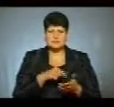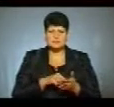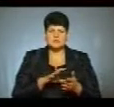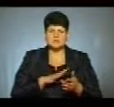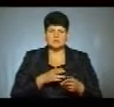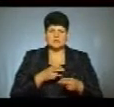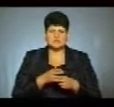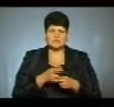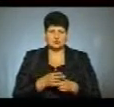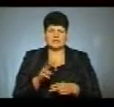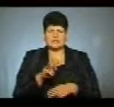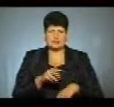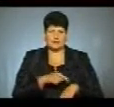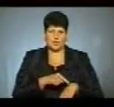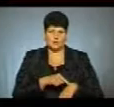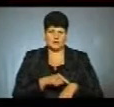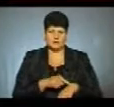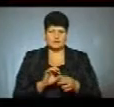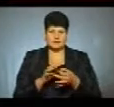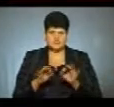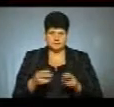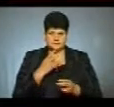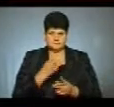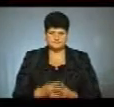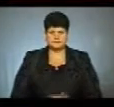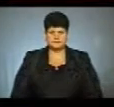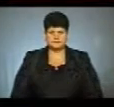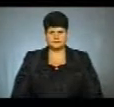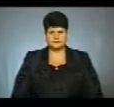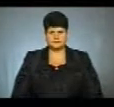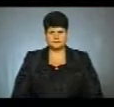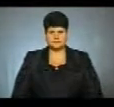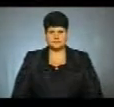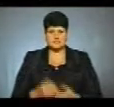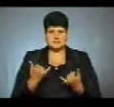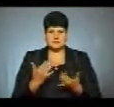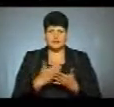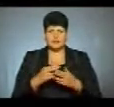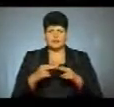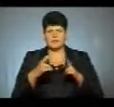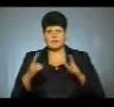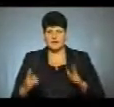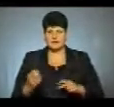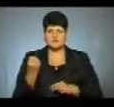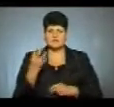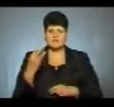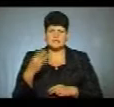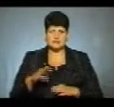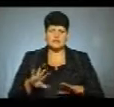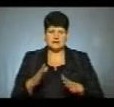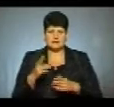три години. Детальніше про ДТП розповість Богдан Буденчук. Ми знаходимося на дамбі, де о 14:30